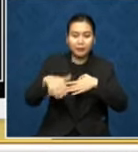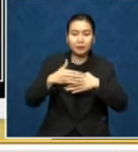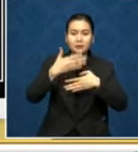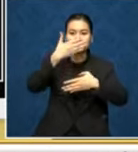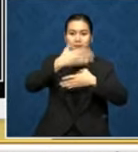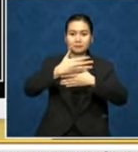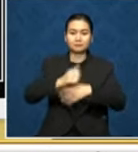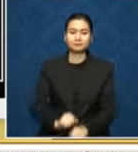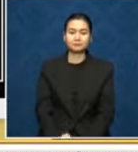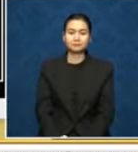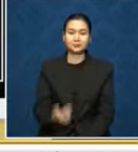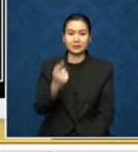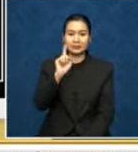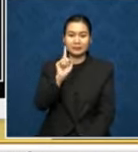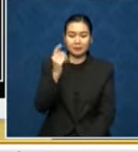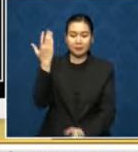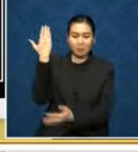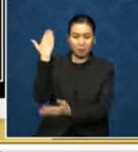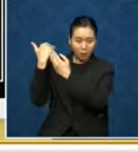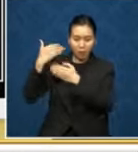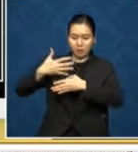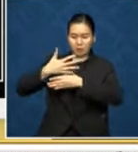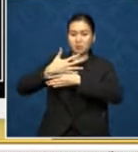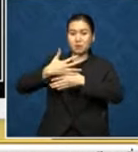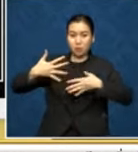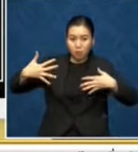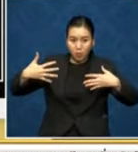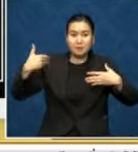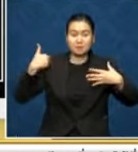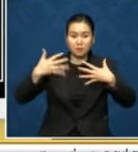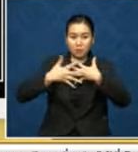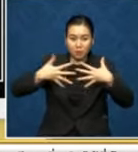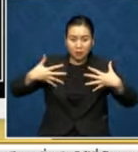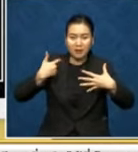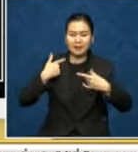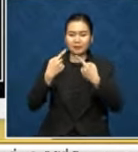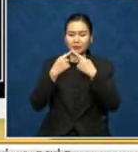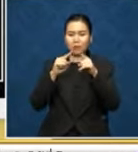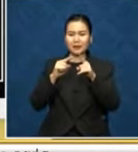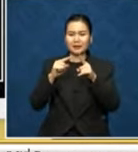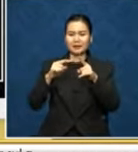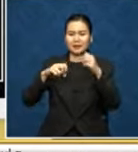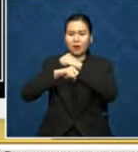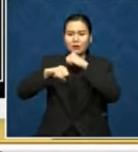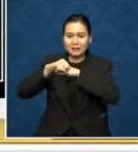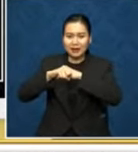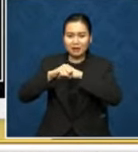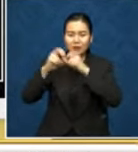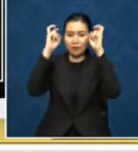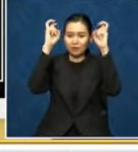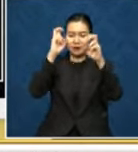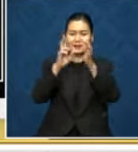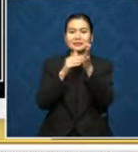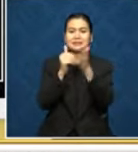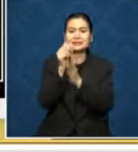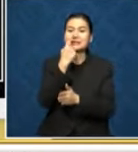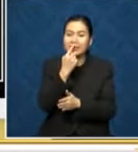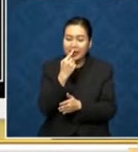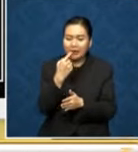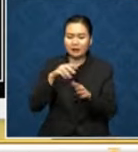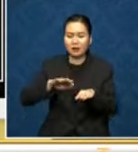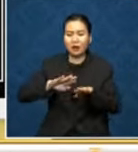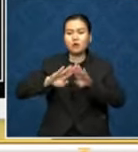ครับท่านประธานซึ่งแต่เดิมเนี่ยมีรั้วอยู่ครับแต่พอมีการสร้างรถไฟฟ้าสายสีแดงครับท่านประธานก็ได้มีการรื้อถอนออกไปแล้วก็